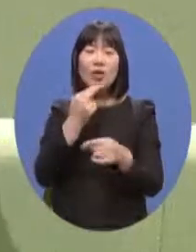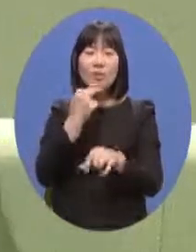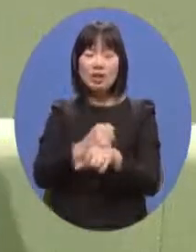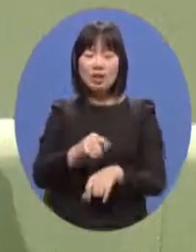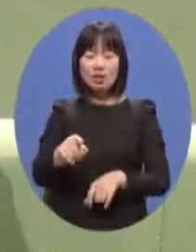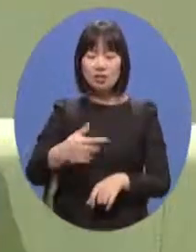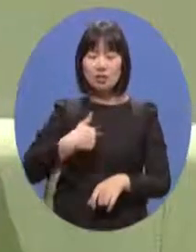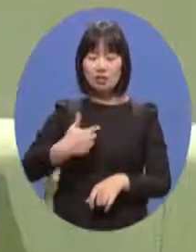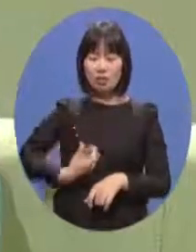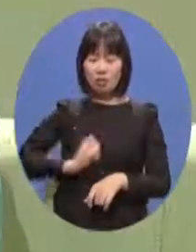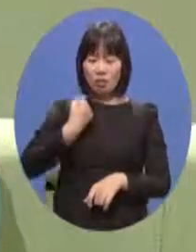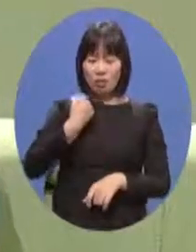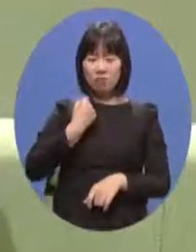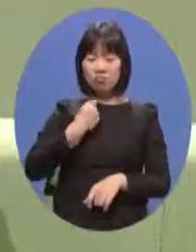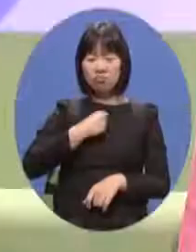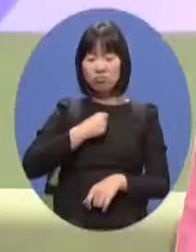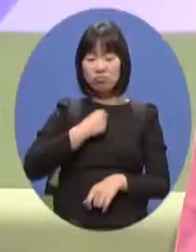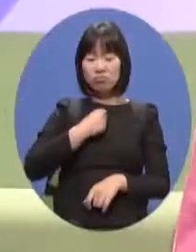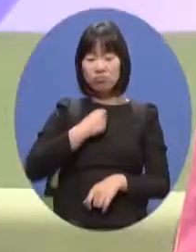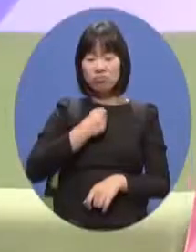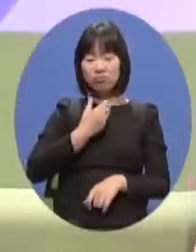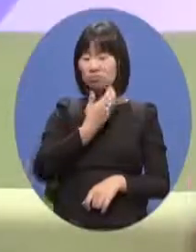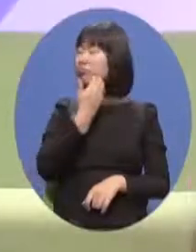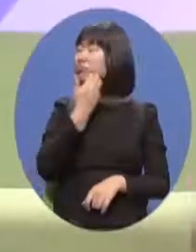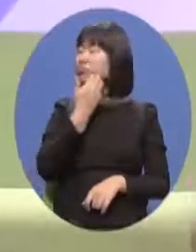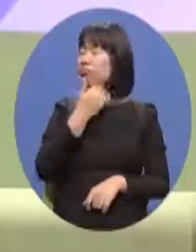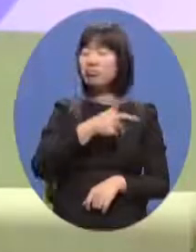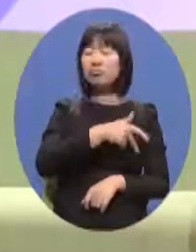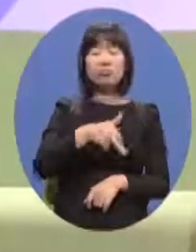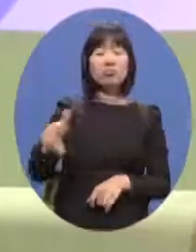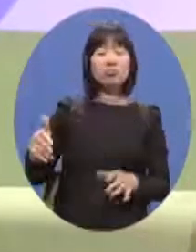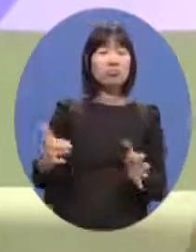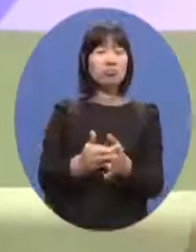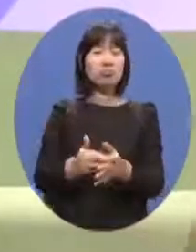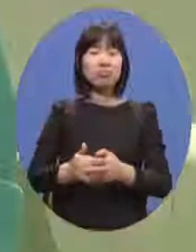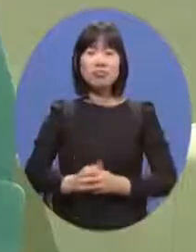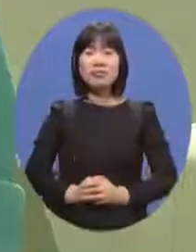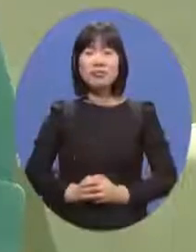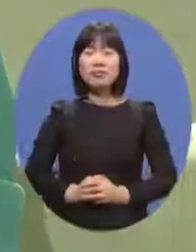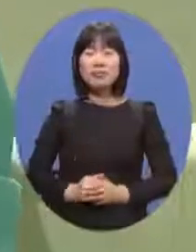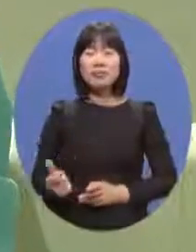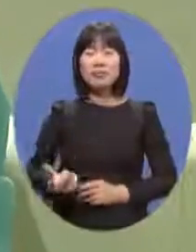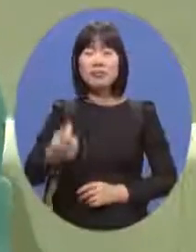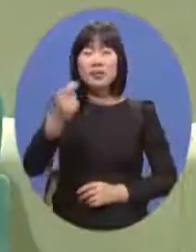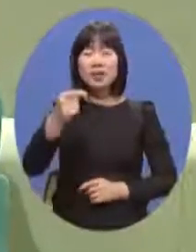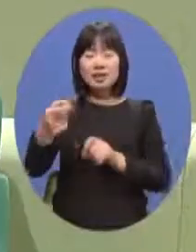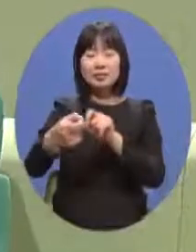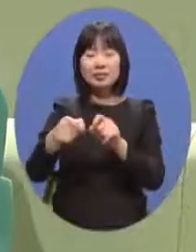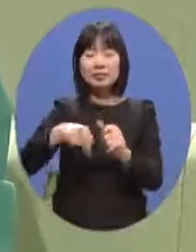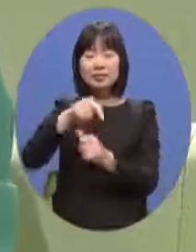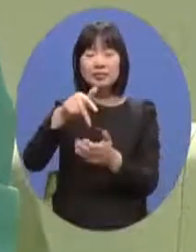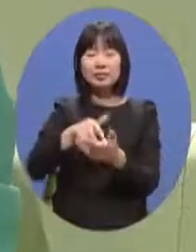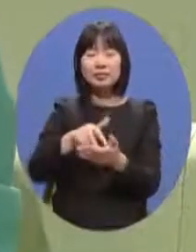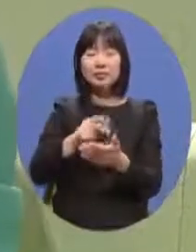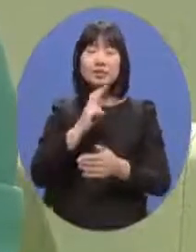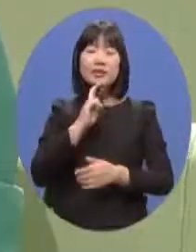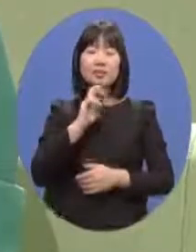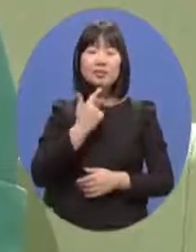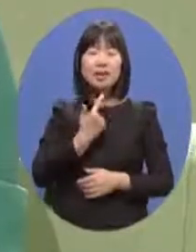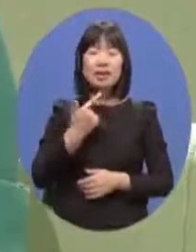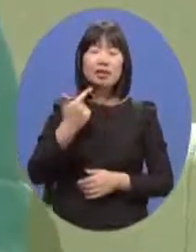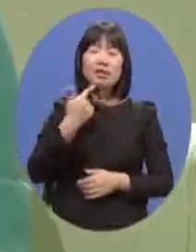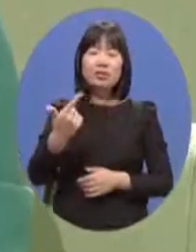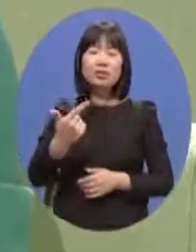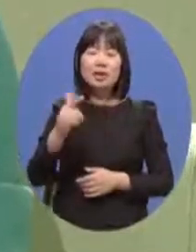거야. 이러고 가요. 그래서 요거 하거든요. 그렇죠. 네. 그래서 바로 가까운 주변에서 만 6세